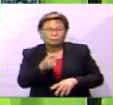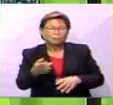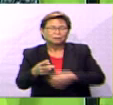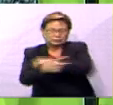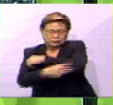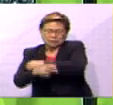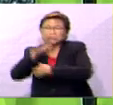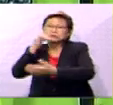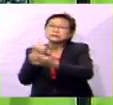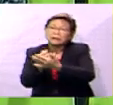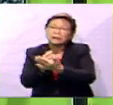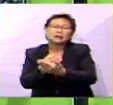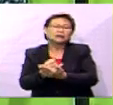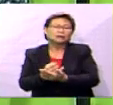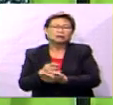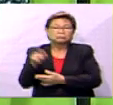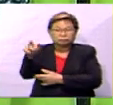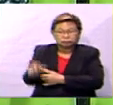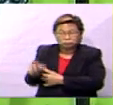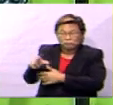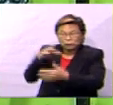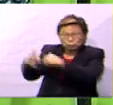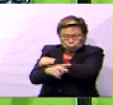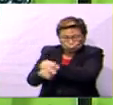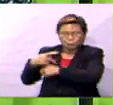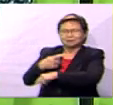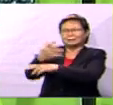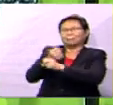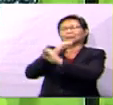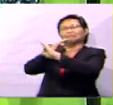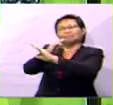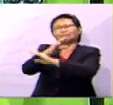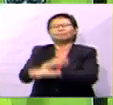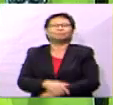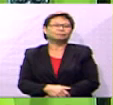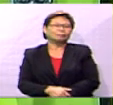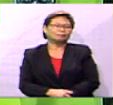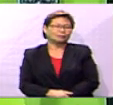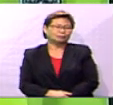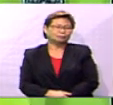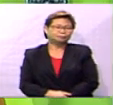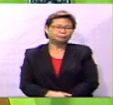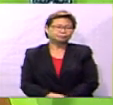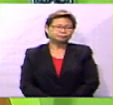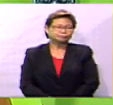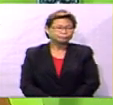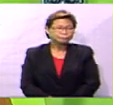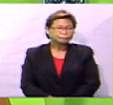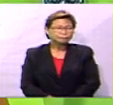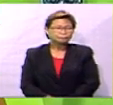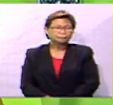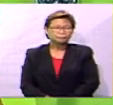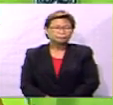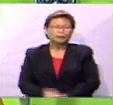kejadian-kejadian jenayah dan juga mereka yang ingin melakukan jenayah dapat kita kekang, dapat kita kawal. Dan di samping itu juga